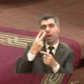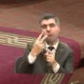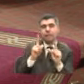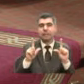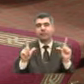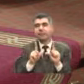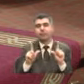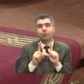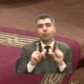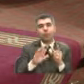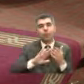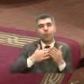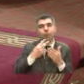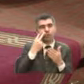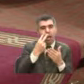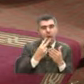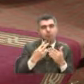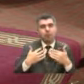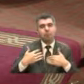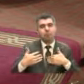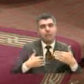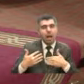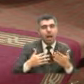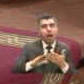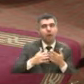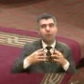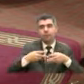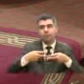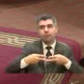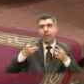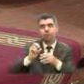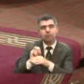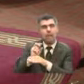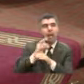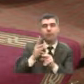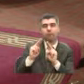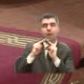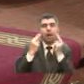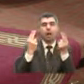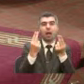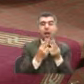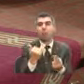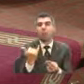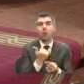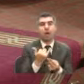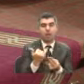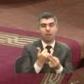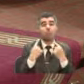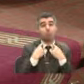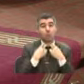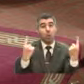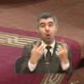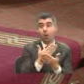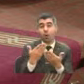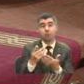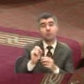هو الوحيد اللي يمكن يخلق لك إشهار دولي في أكثر من دولة، فالفنان عنده دور كبير إشعاعي داخلا